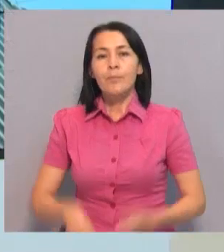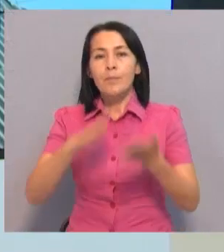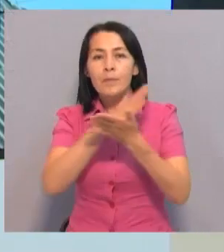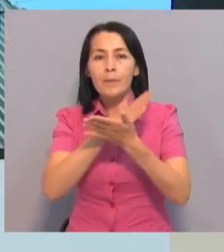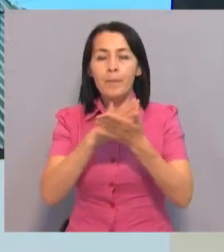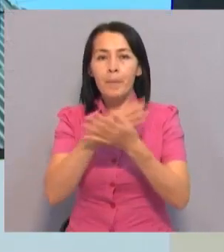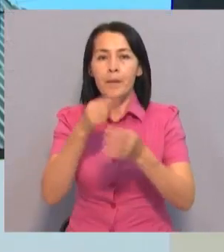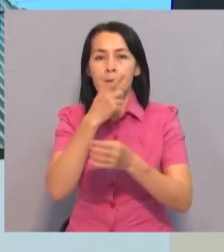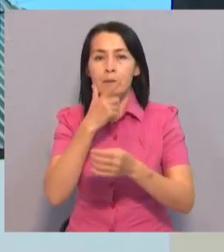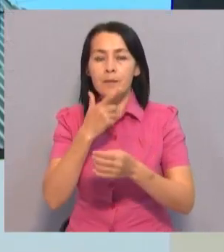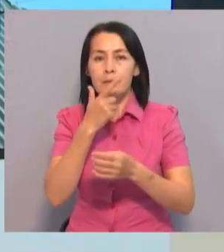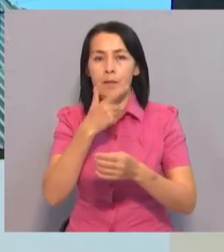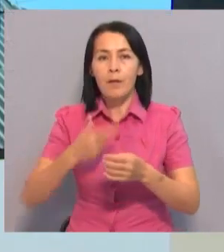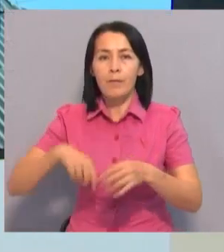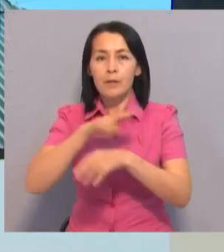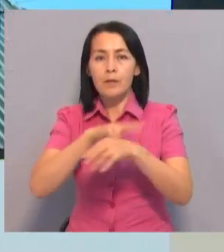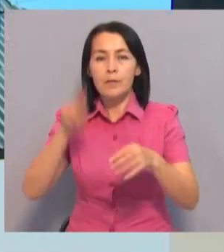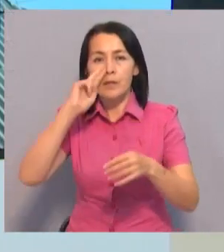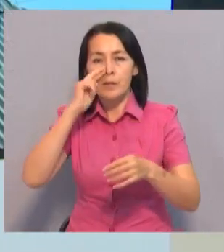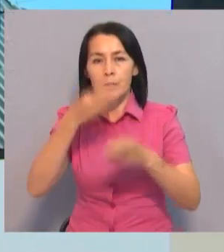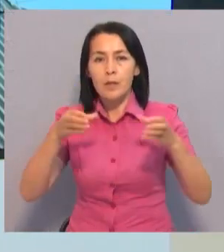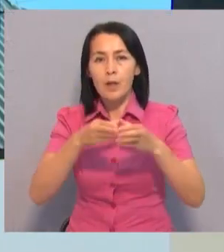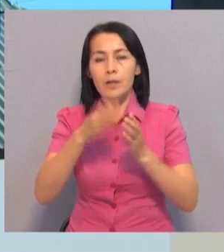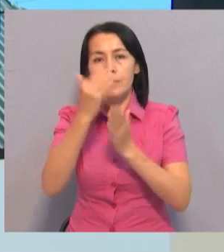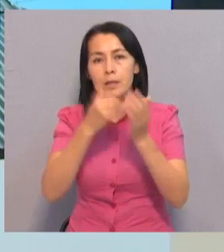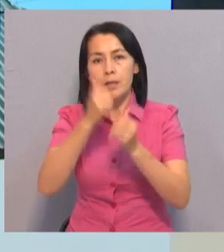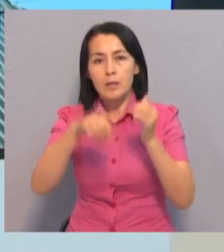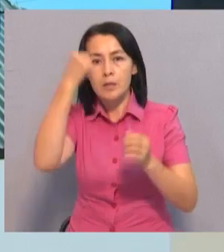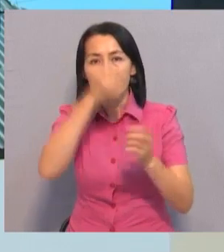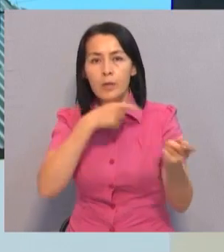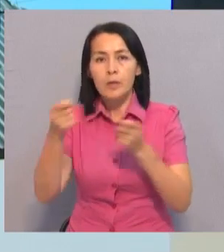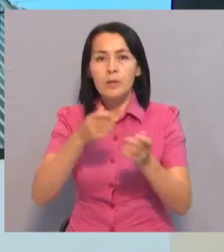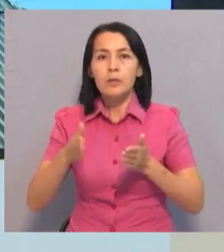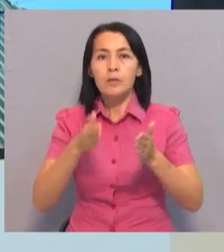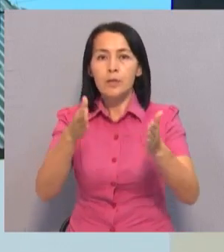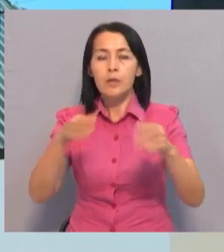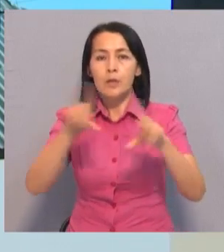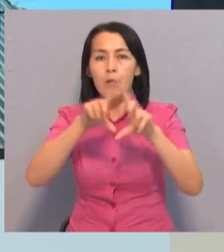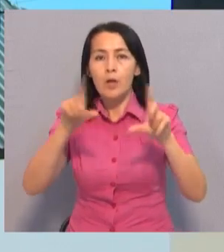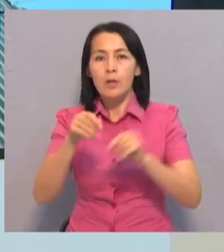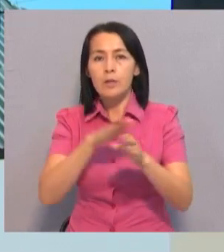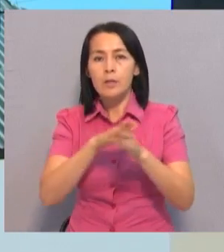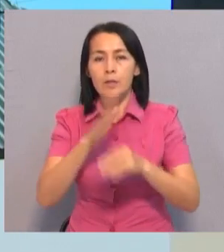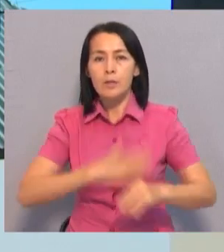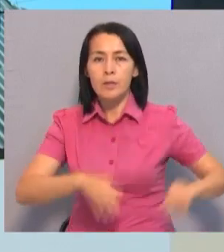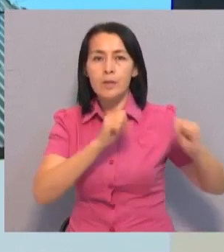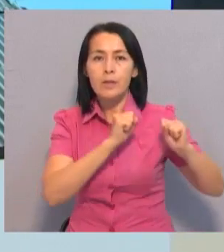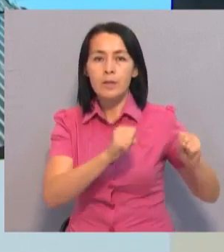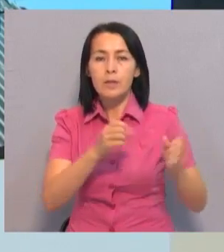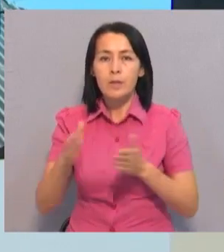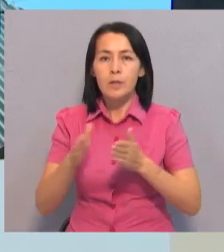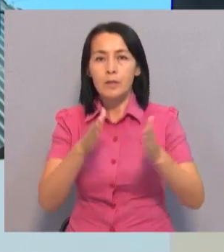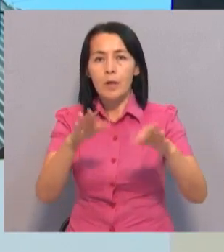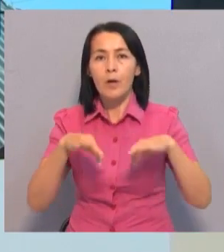Сотрудники отдела военной полиции Шымкентского гарнизона в рамках ежегодной акции «Дорога в школу» провели акцию безопасности